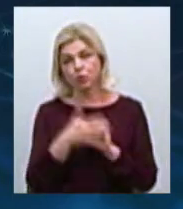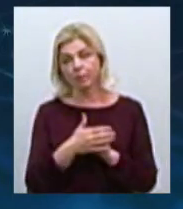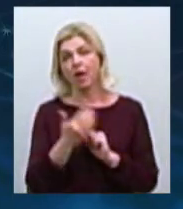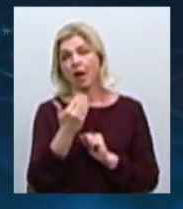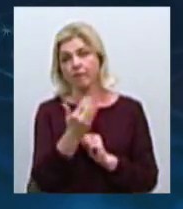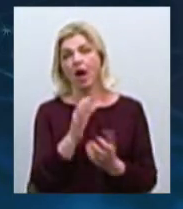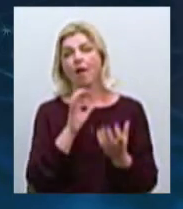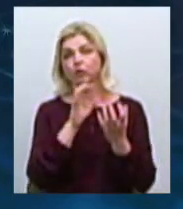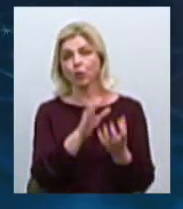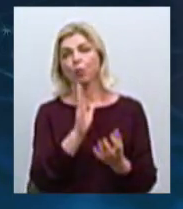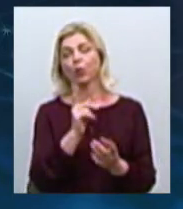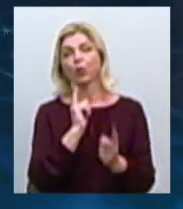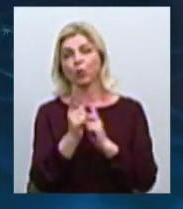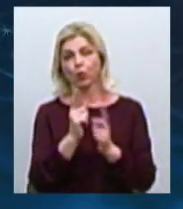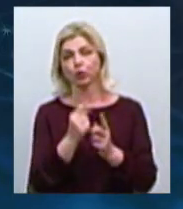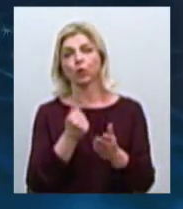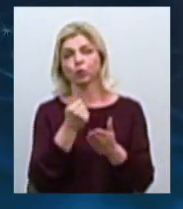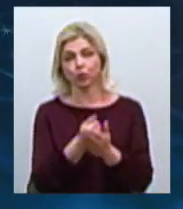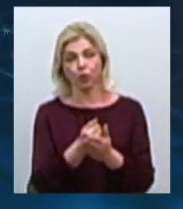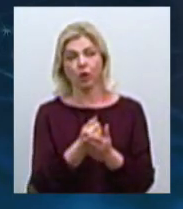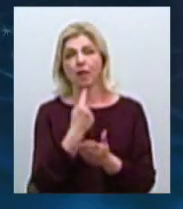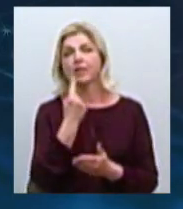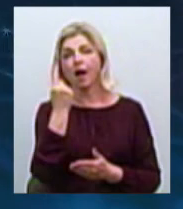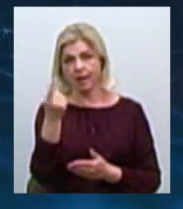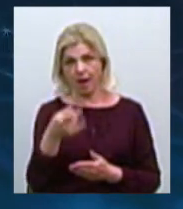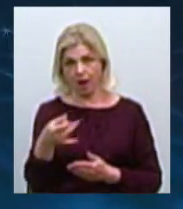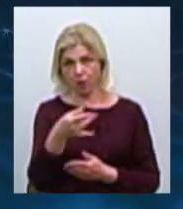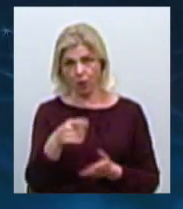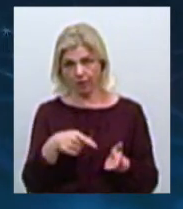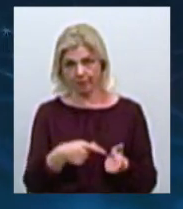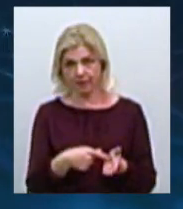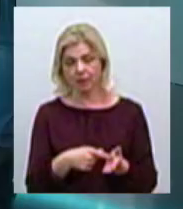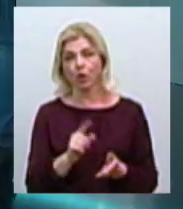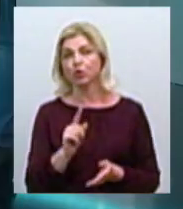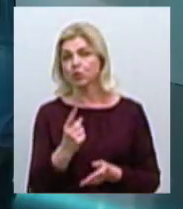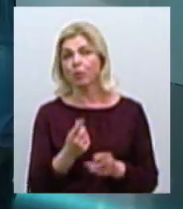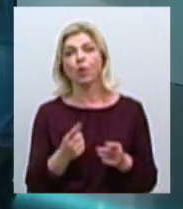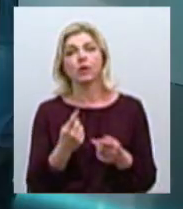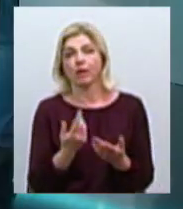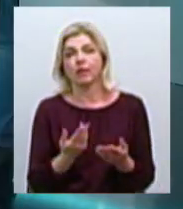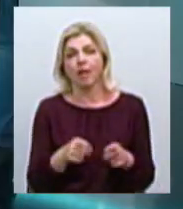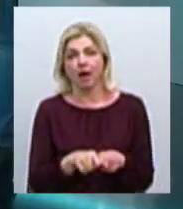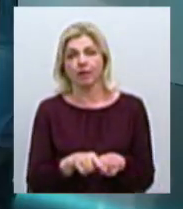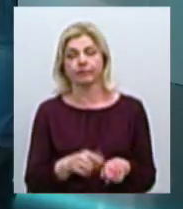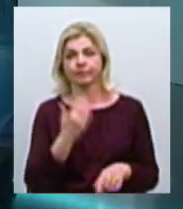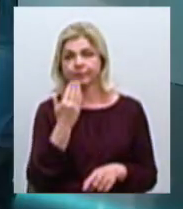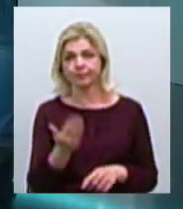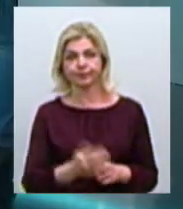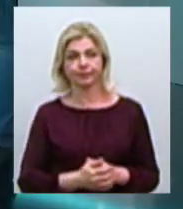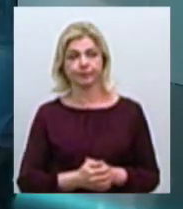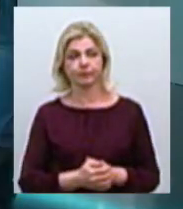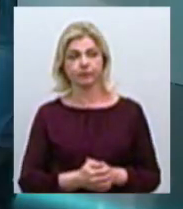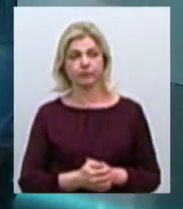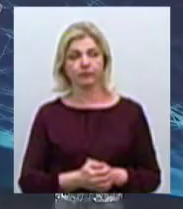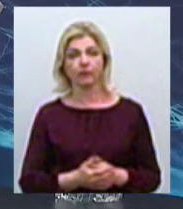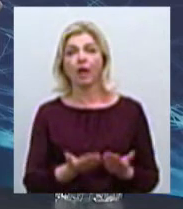що ці автобуси будуть рухатися до віддалених районів міста. Чому саме так? Потому что,